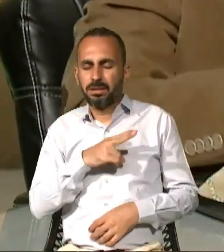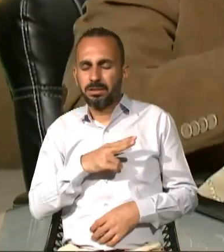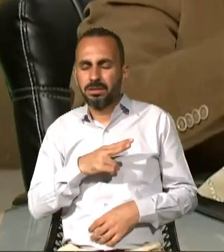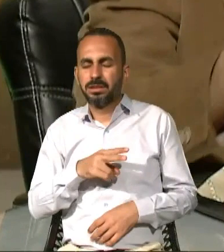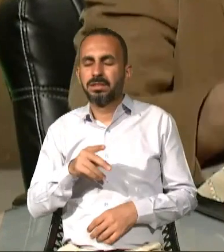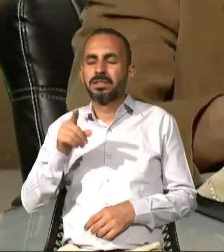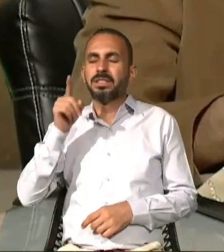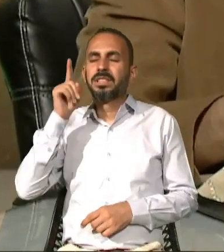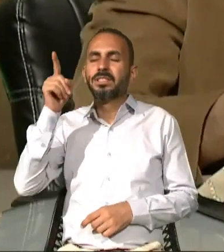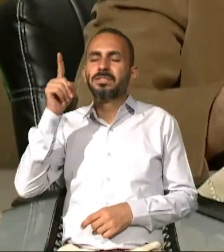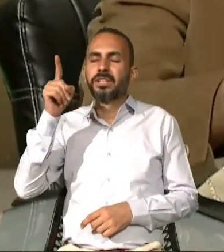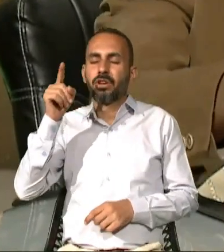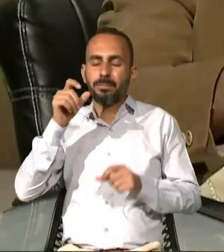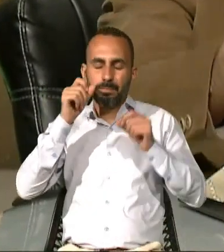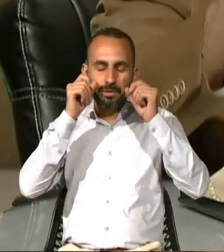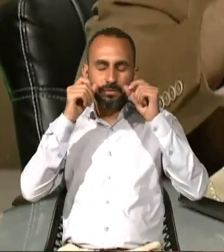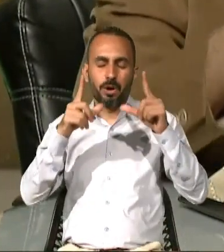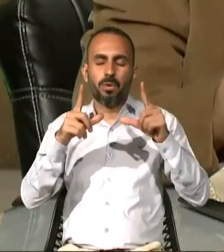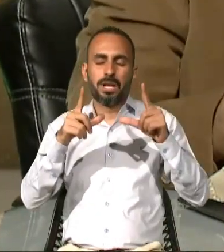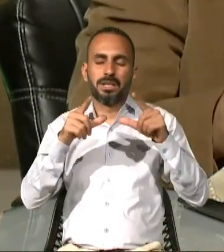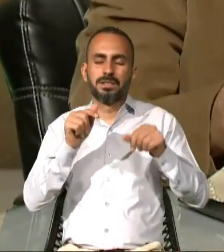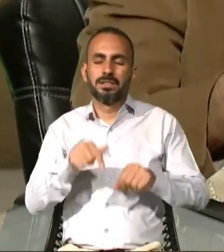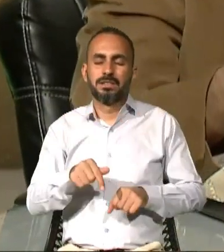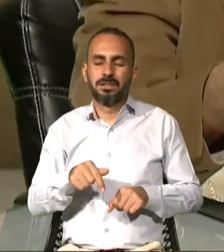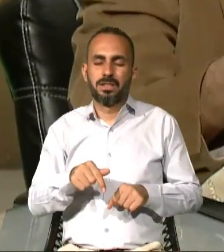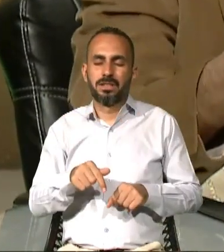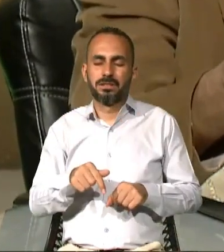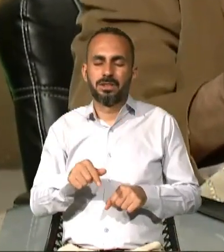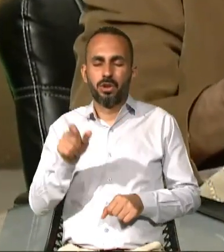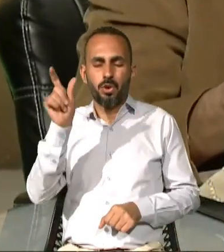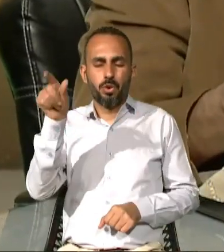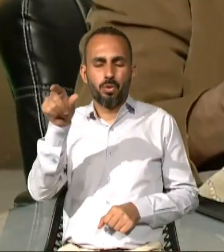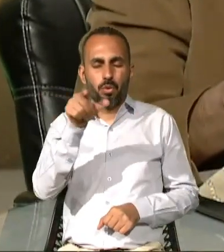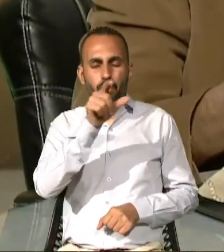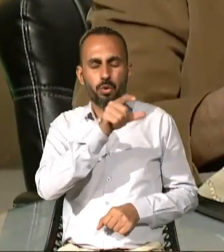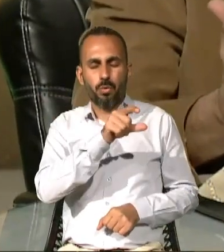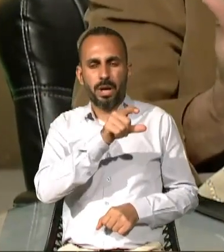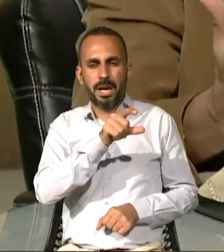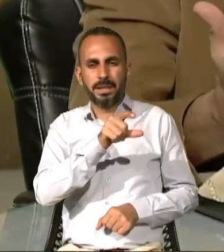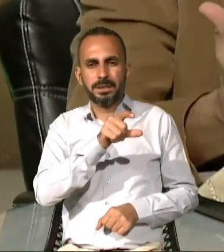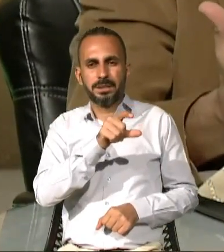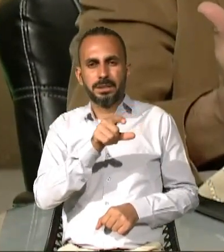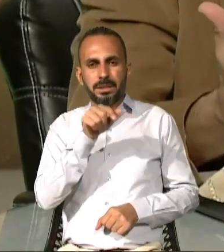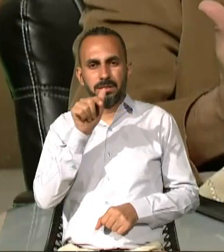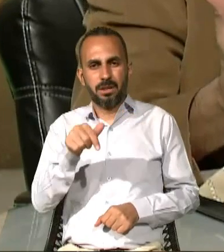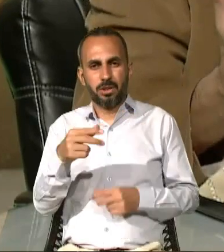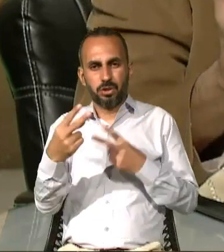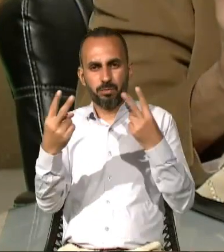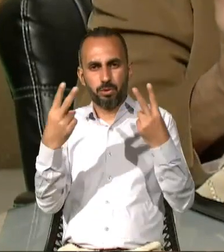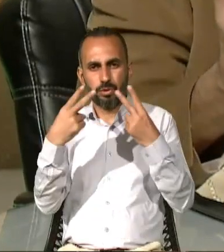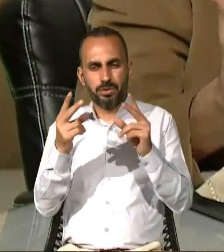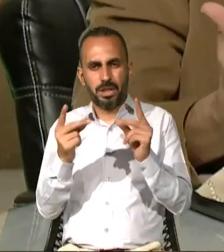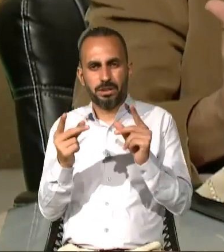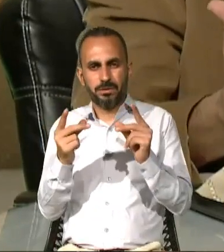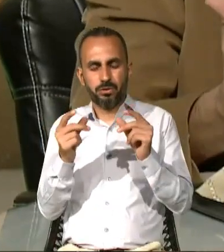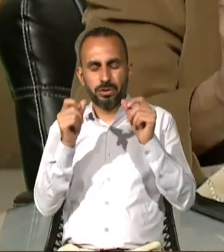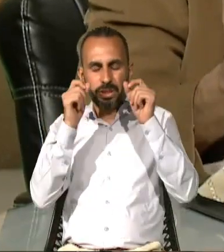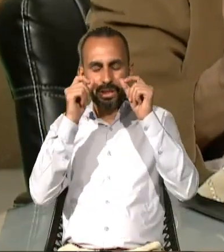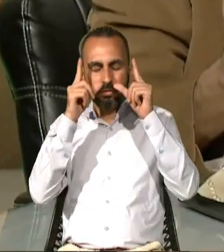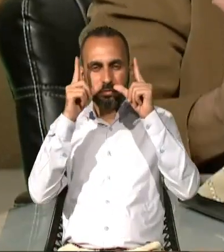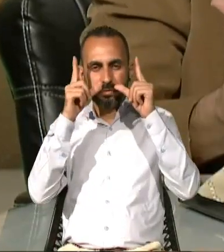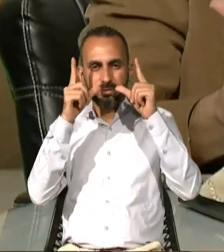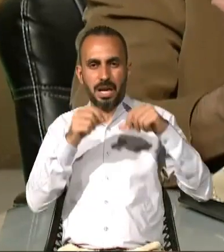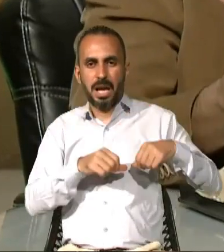دي، فوقه النهاردة. ينفع عزيز المشاهد ترفع عينك وتقول للرب كده معايا، افتح قلبي يا رب، اديني قلب جديد يا